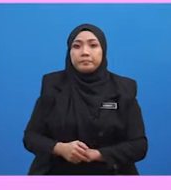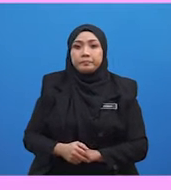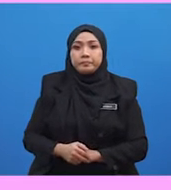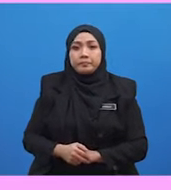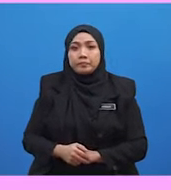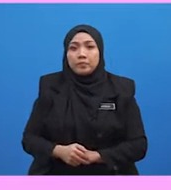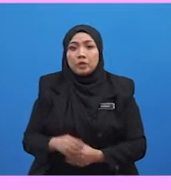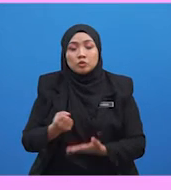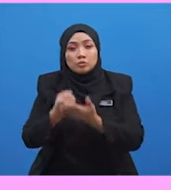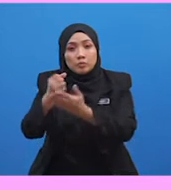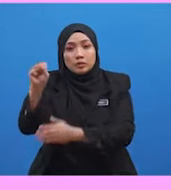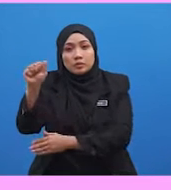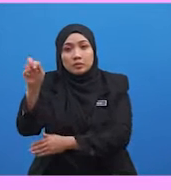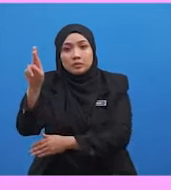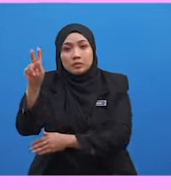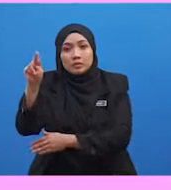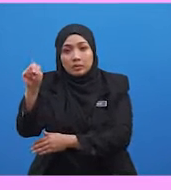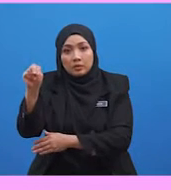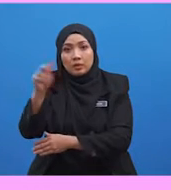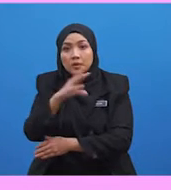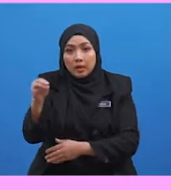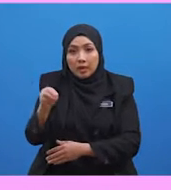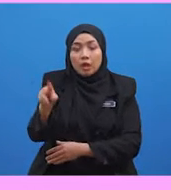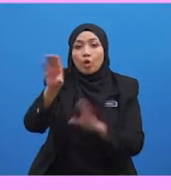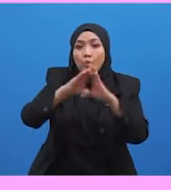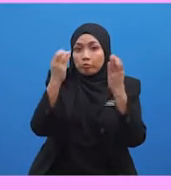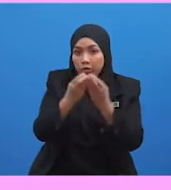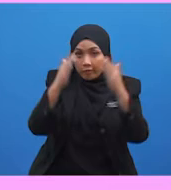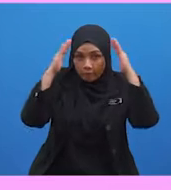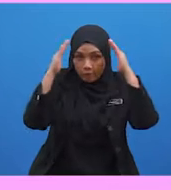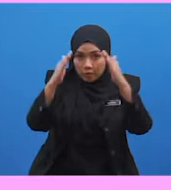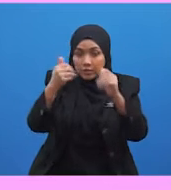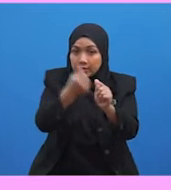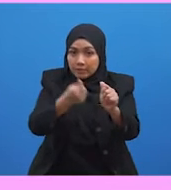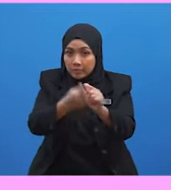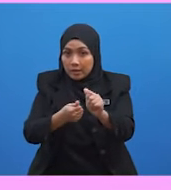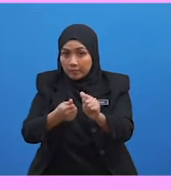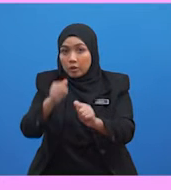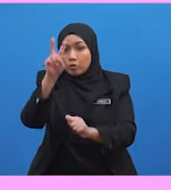yang memperuntukkan dua markah bagi setiap fakta.